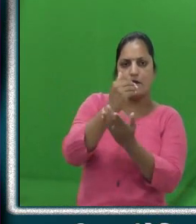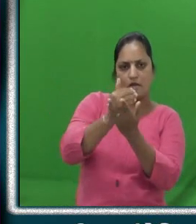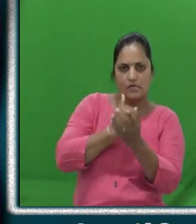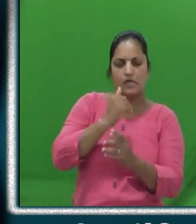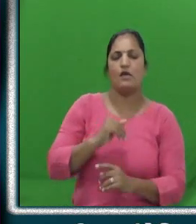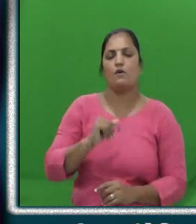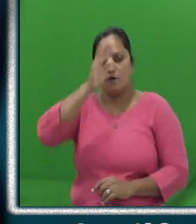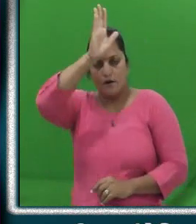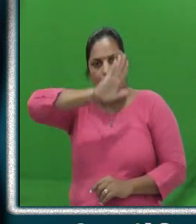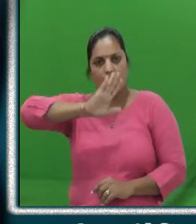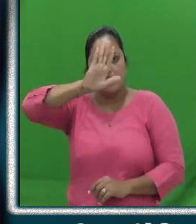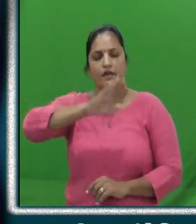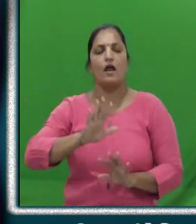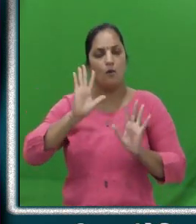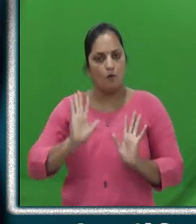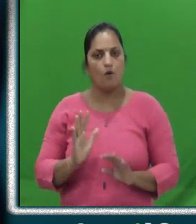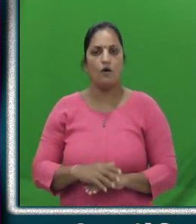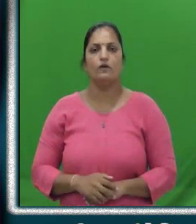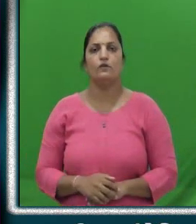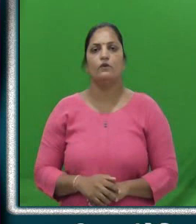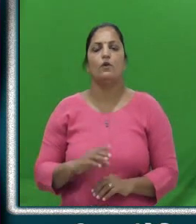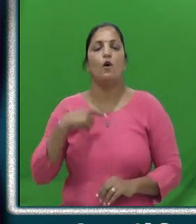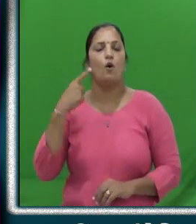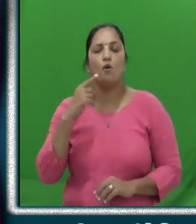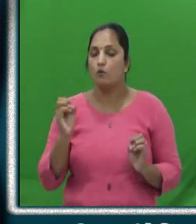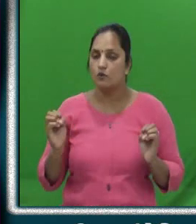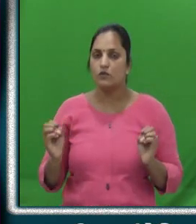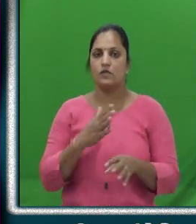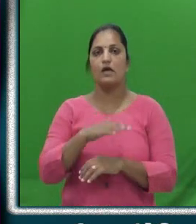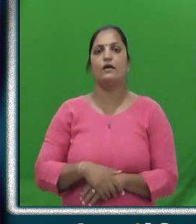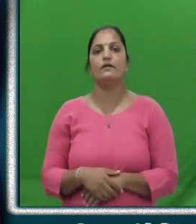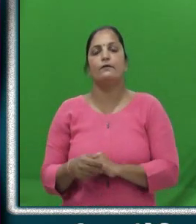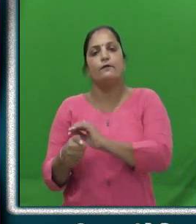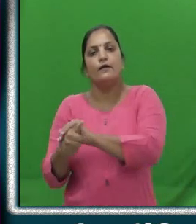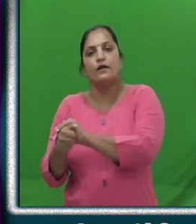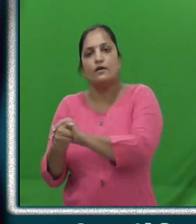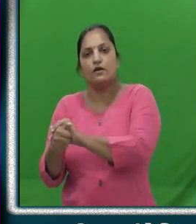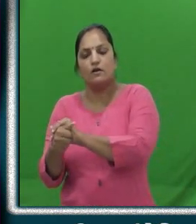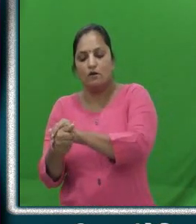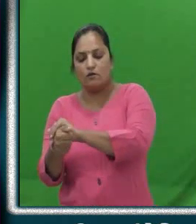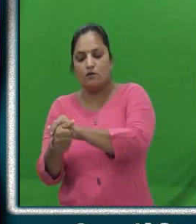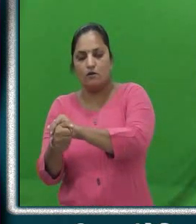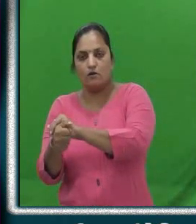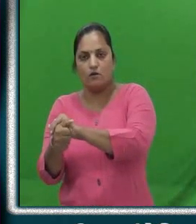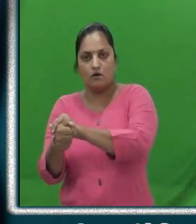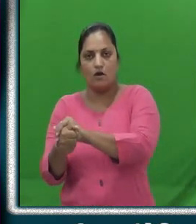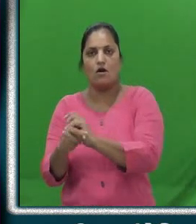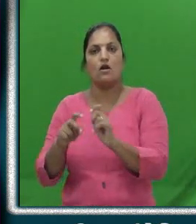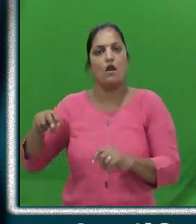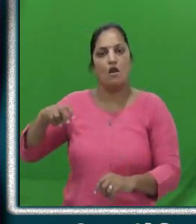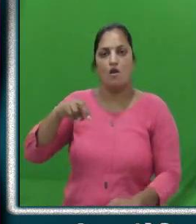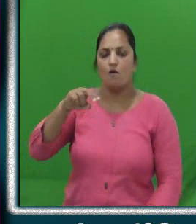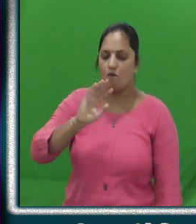એન્વાયરમેન્ટલ પ્રવૃત્તિ હતી, પર્યાવરણને બચાવવાની પ્રવૃત્તિ હતી, એની શરૂઆત કોનાથી કરી? તો વિથ ધ ટર્ટલ વોક. અરુણ